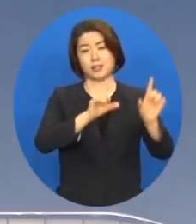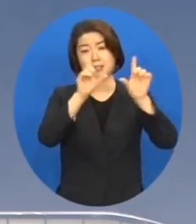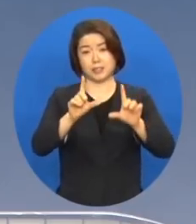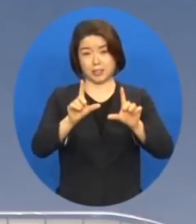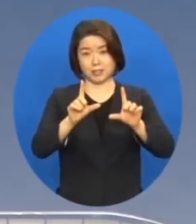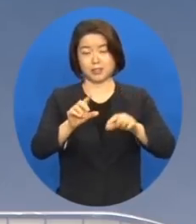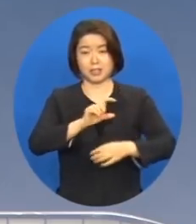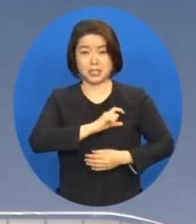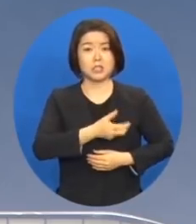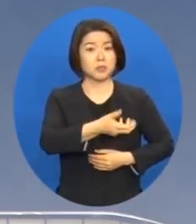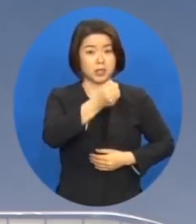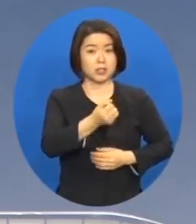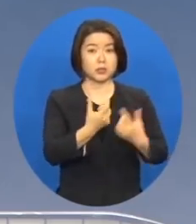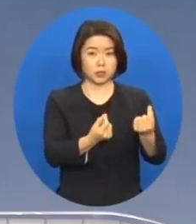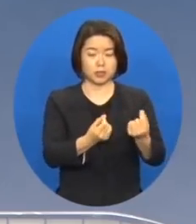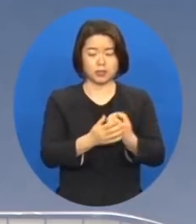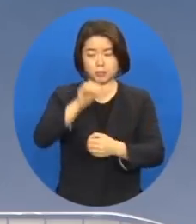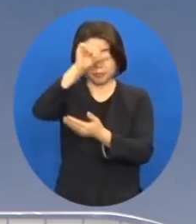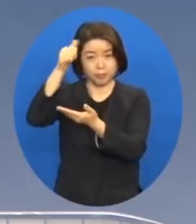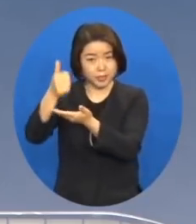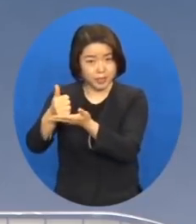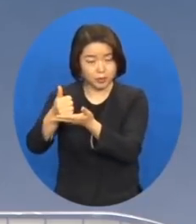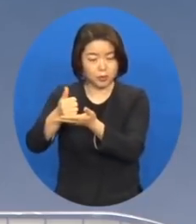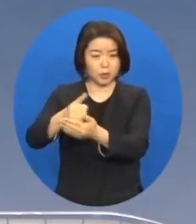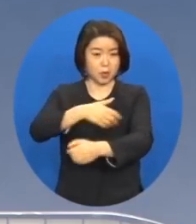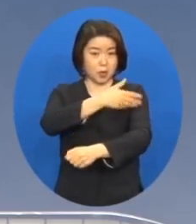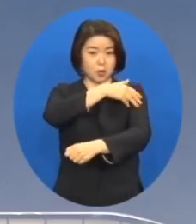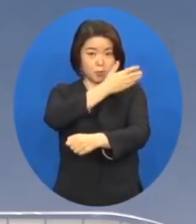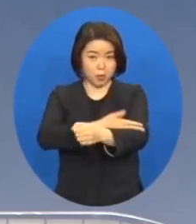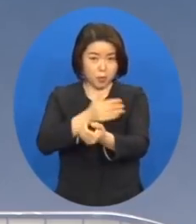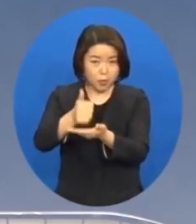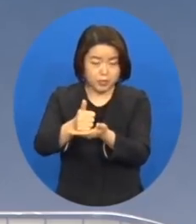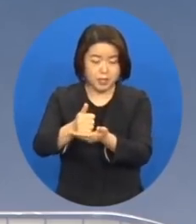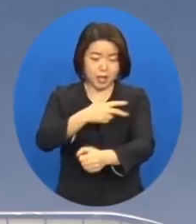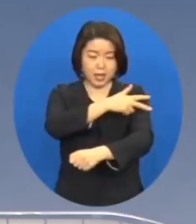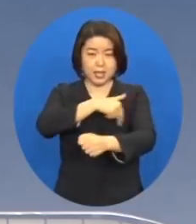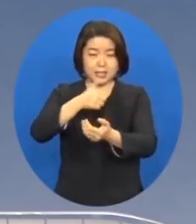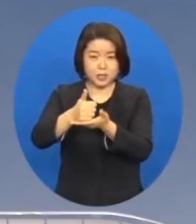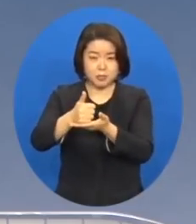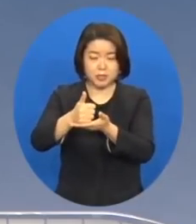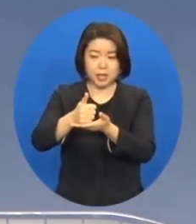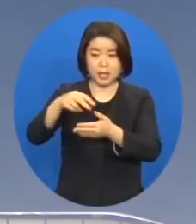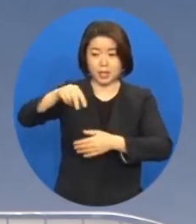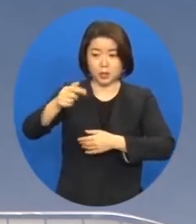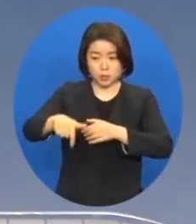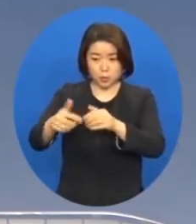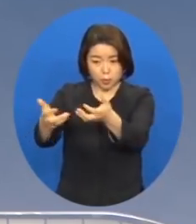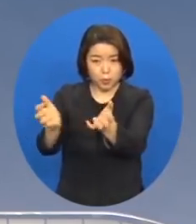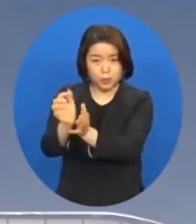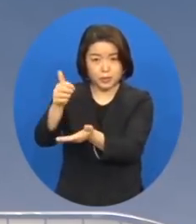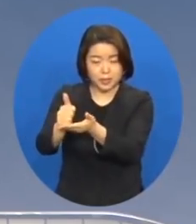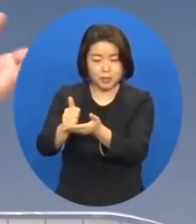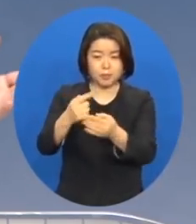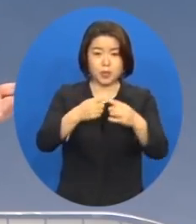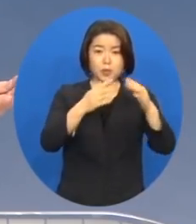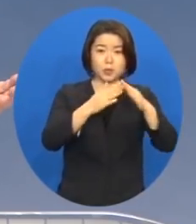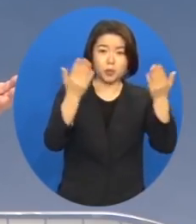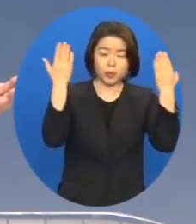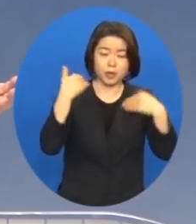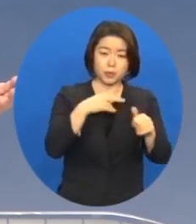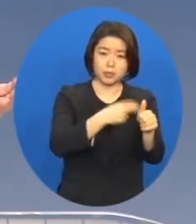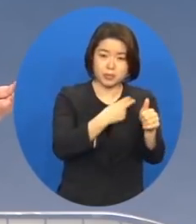거죠. 장로, 권사, 집사, 속장, 교회학교 교사, 성가대